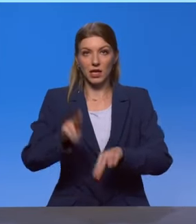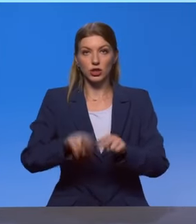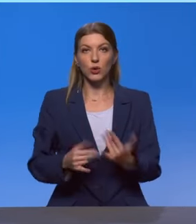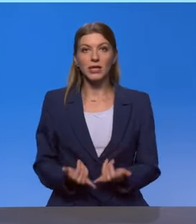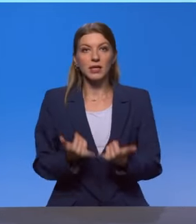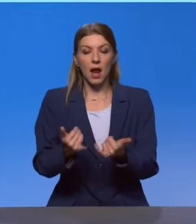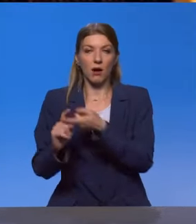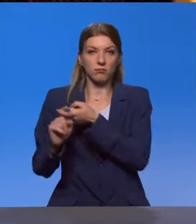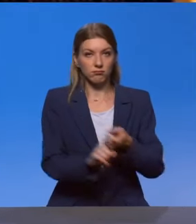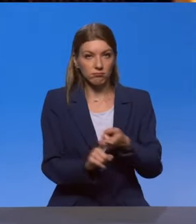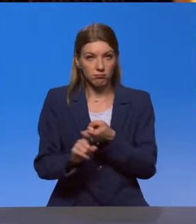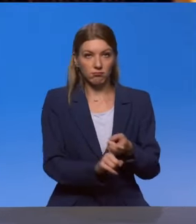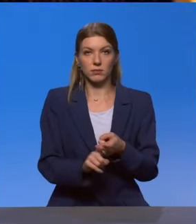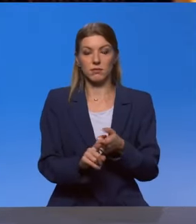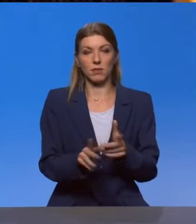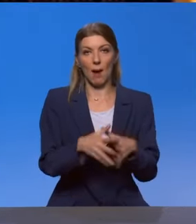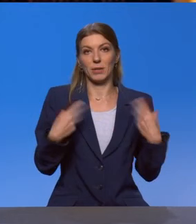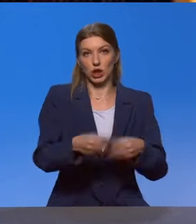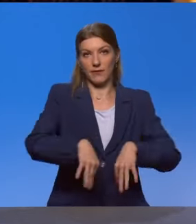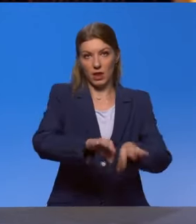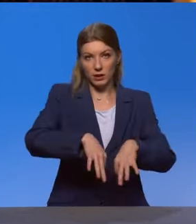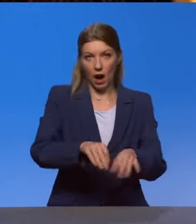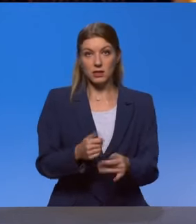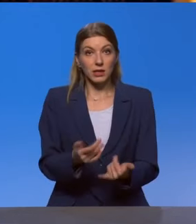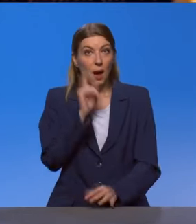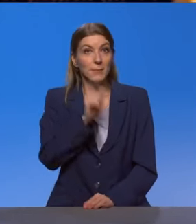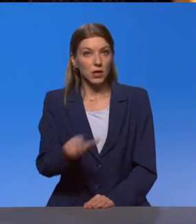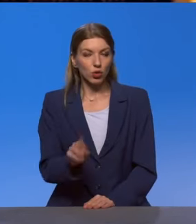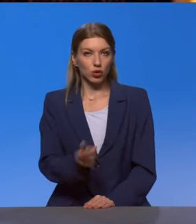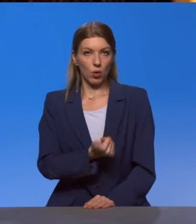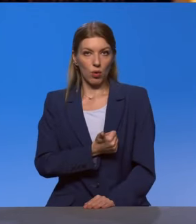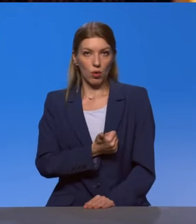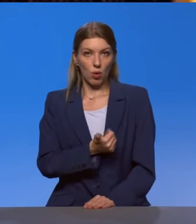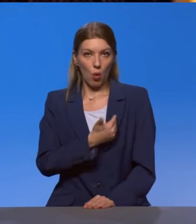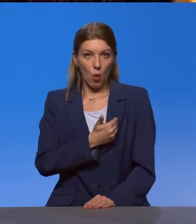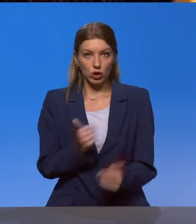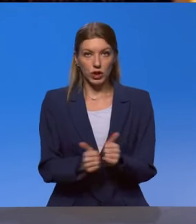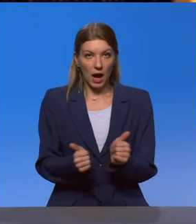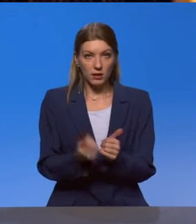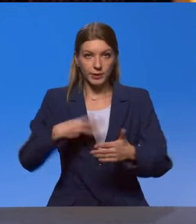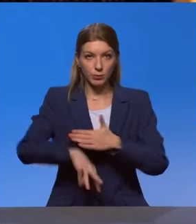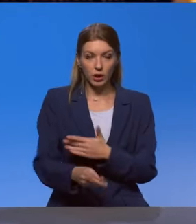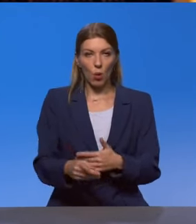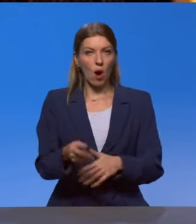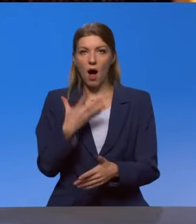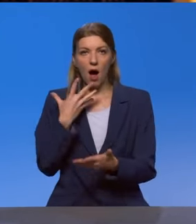транспорт. Как раз для молодежи, для тех, кто жить хочет рядом с метро, не пользоваться своим автомобилем